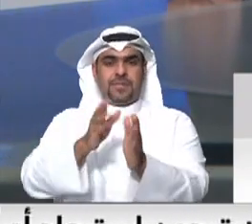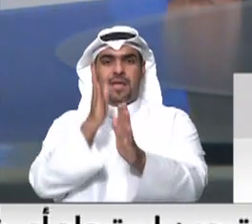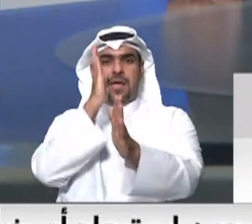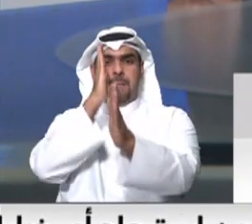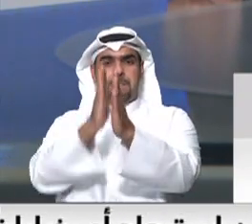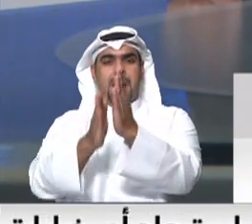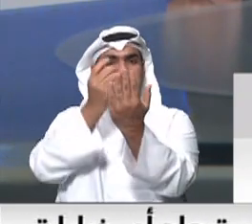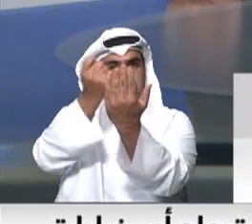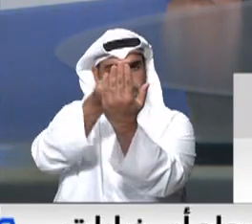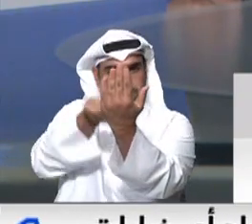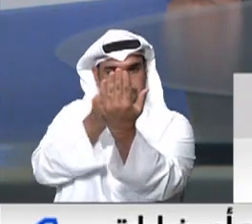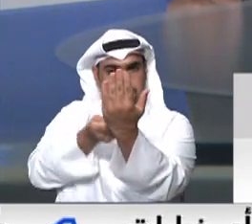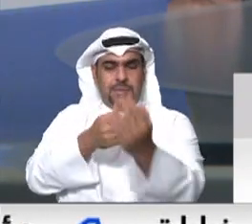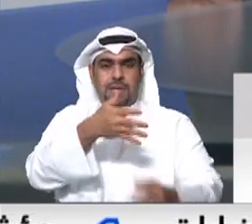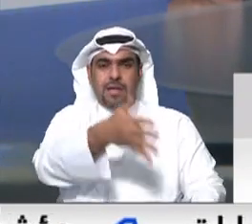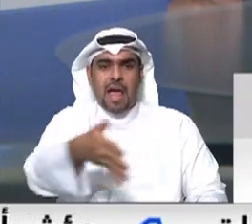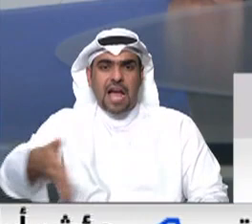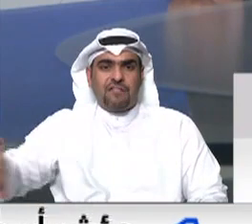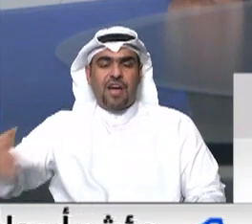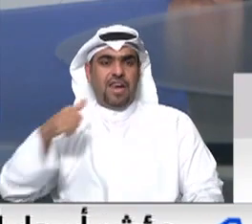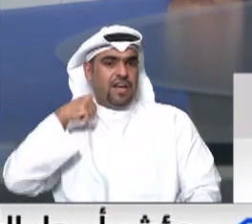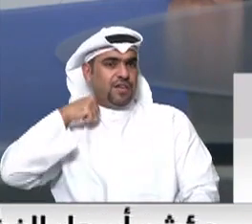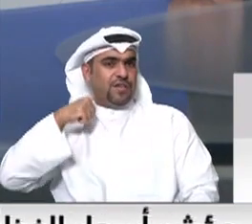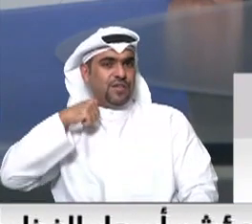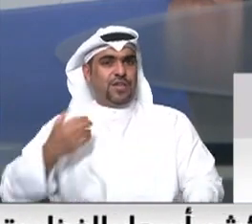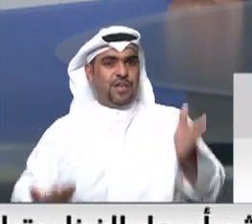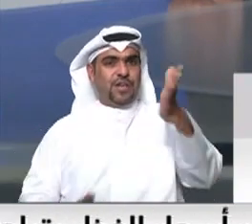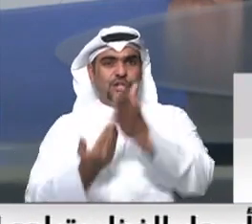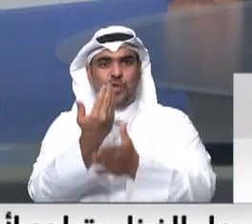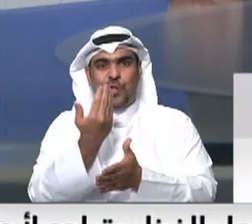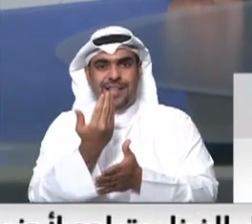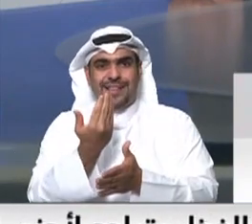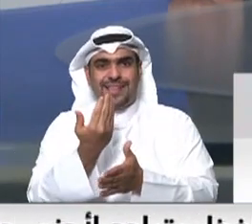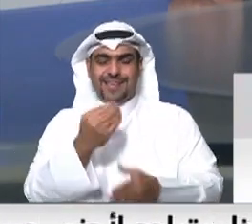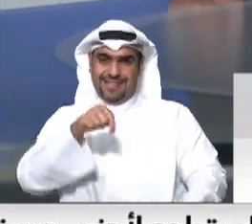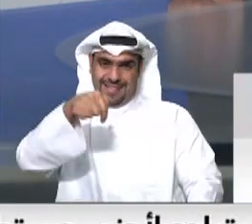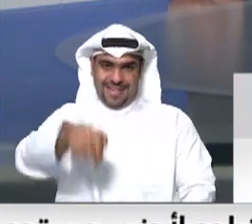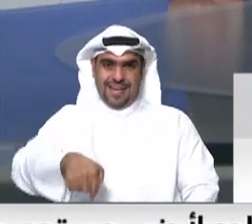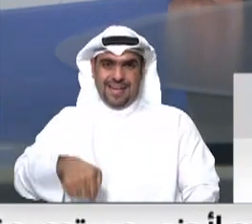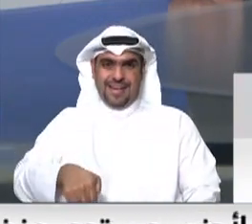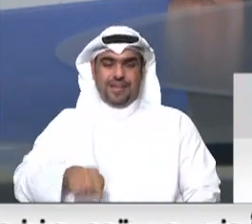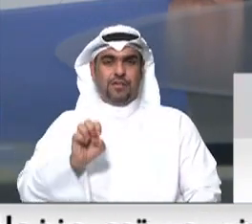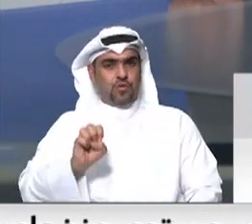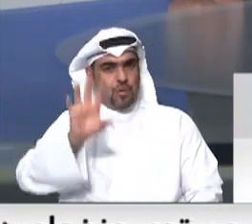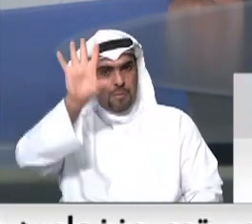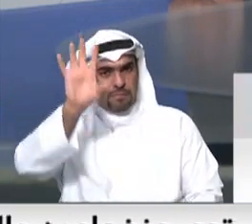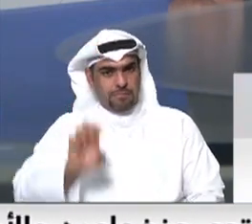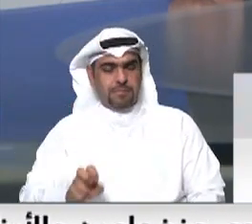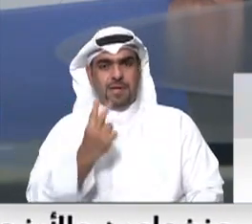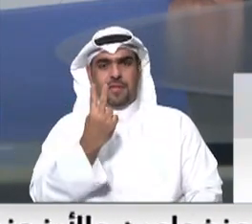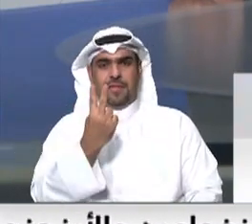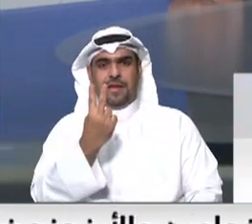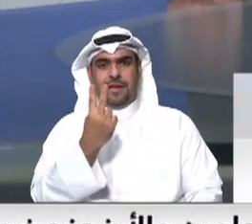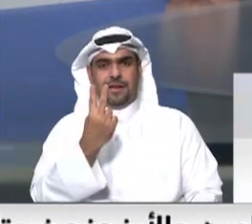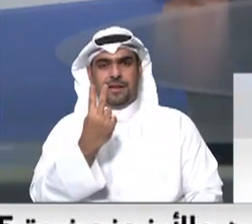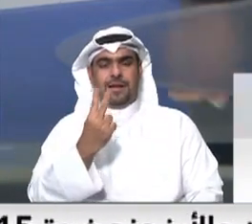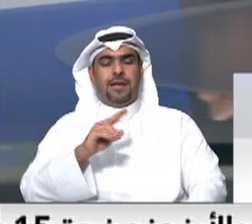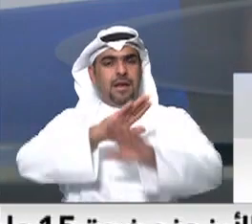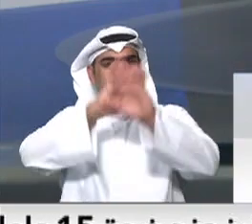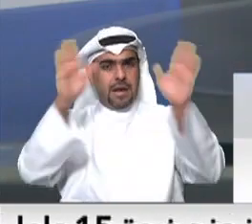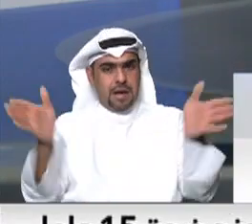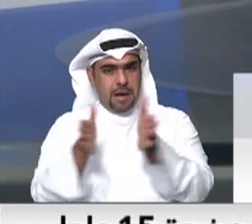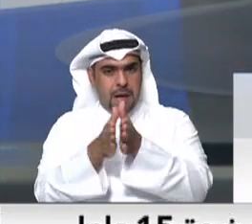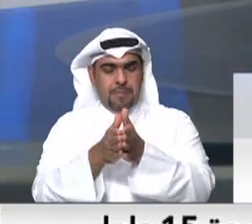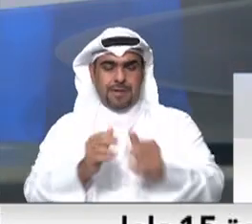للطلبة الجدد في المحافظات الست، وجميع المراكز تعمل على فترتين صباحية ومسائية لاستيعاب بأكبر عدد ممكن